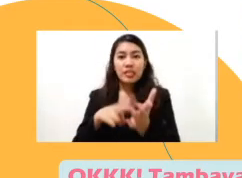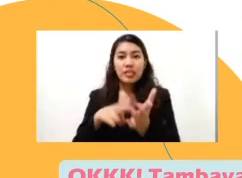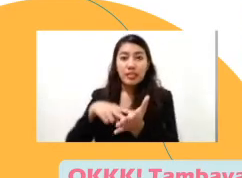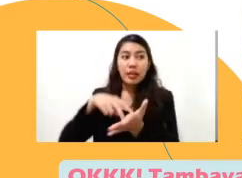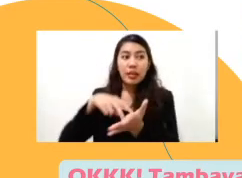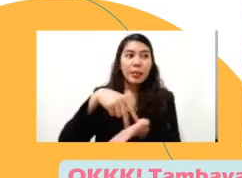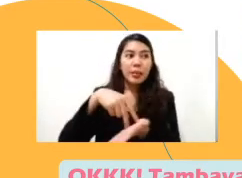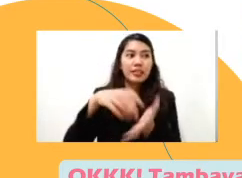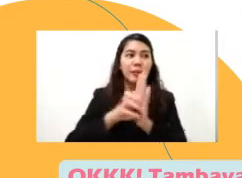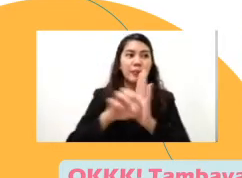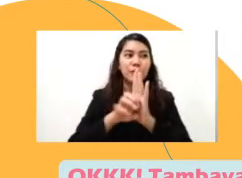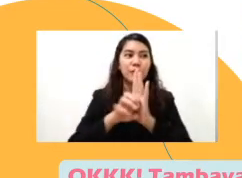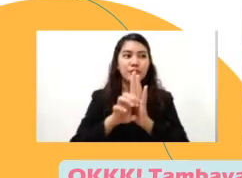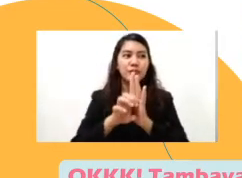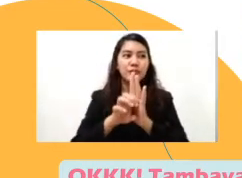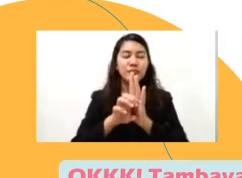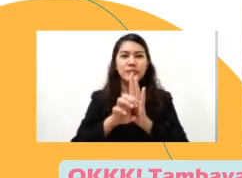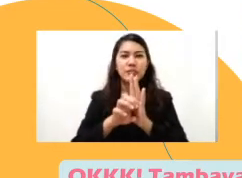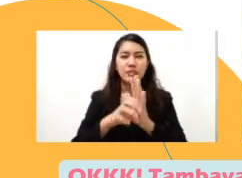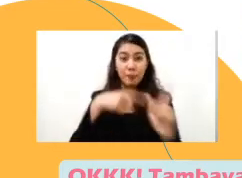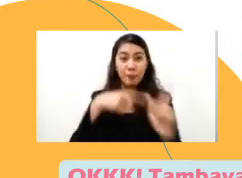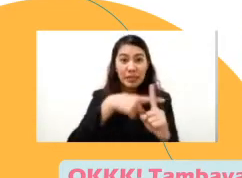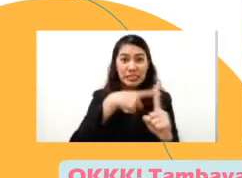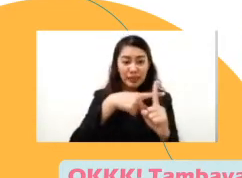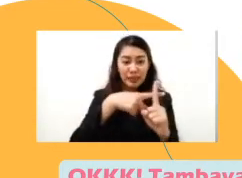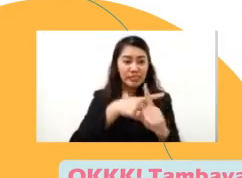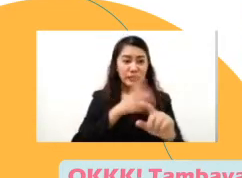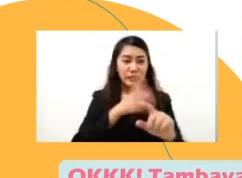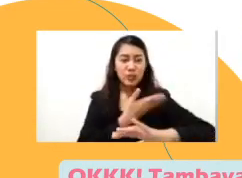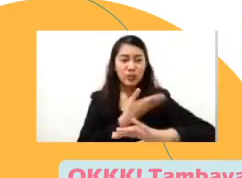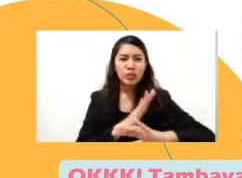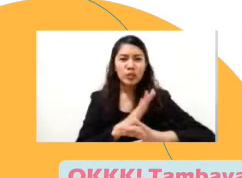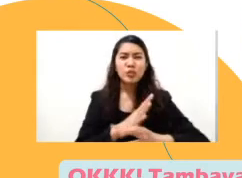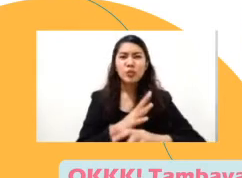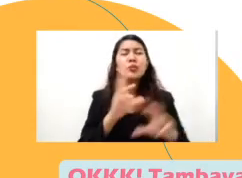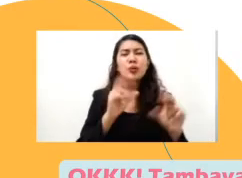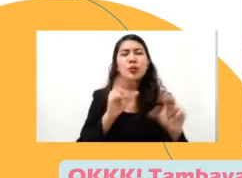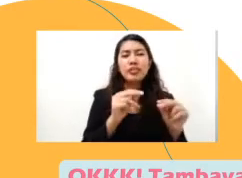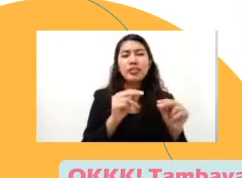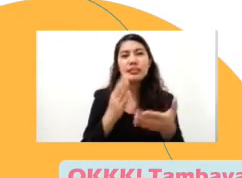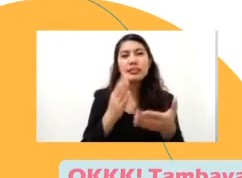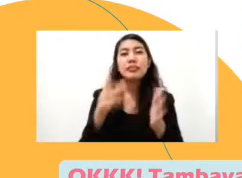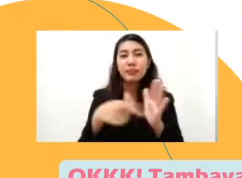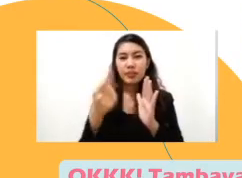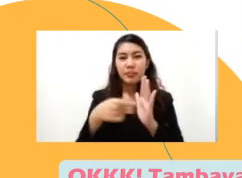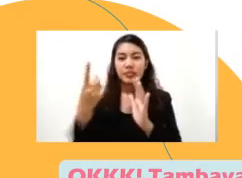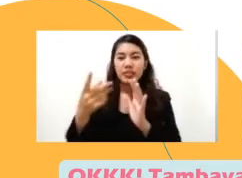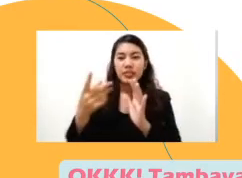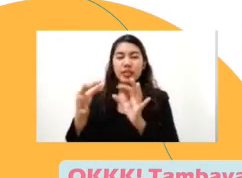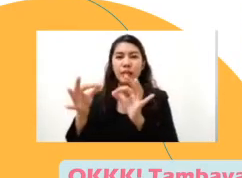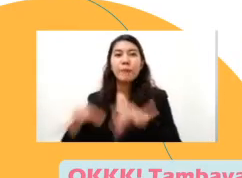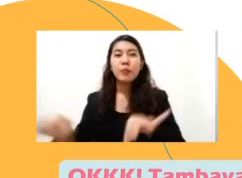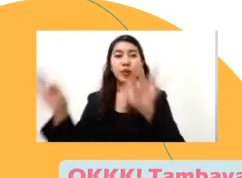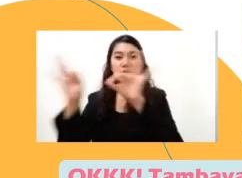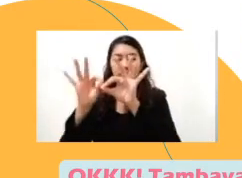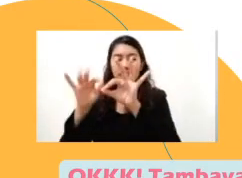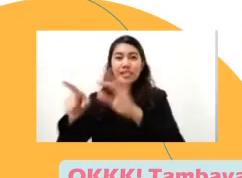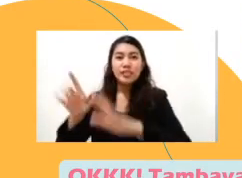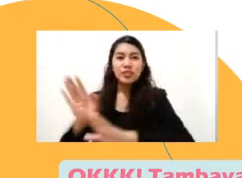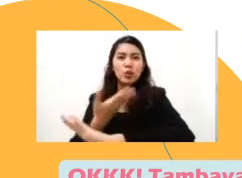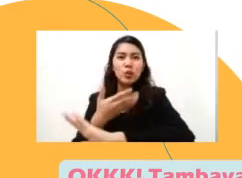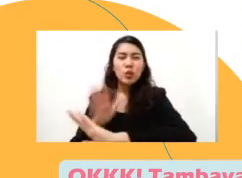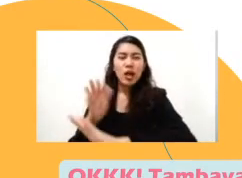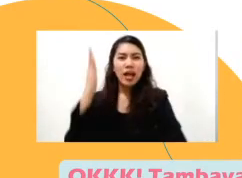pag-iisip natin pagbangon, positive songs. Yeah, yeah. Pero minsan mahalaga din or nakakatulong din yung sa pagbangon mo, nakakarinig ka